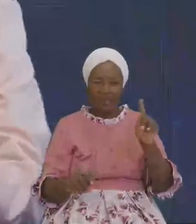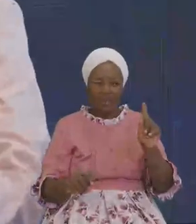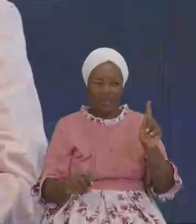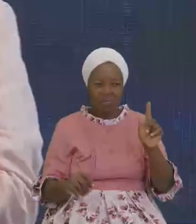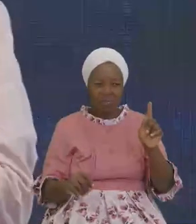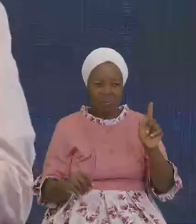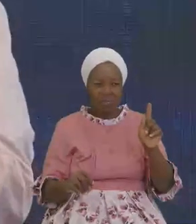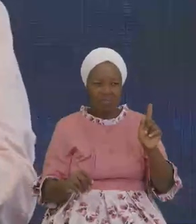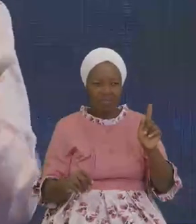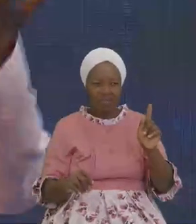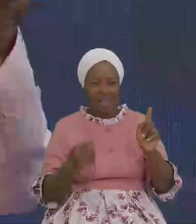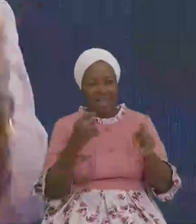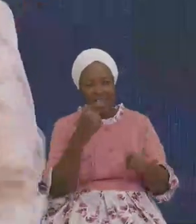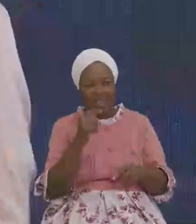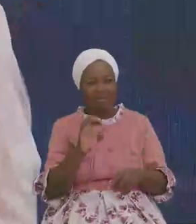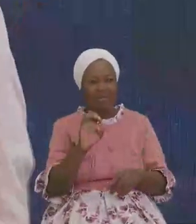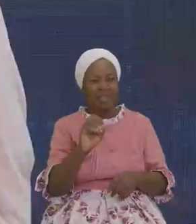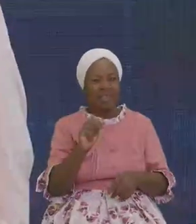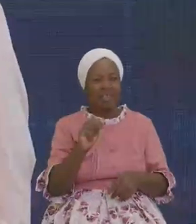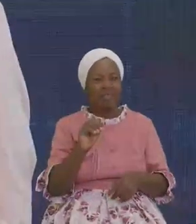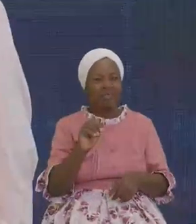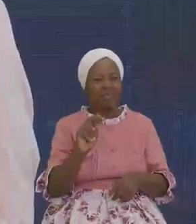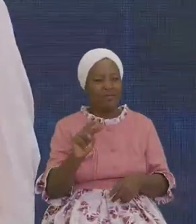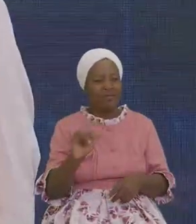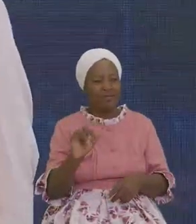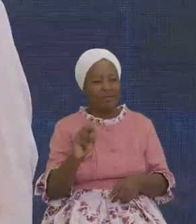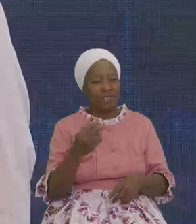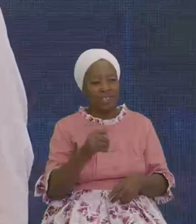Verset 21, l'envie,